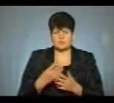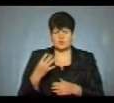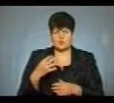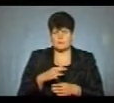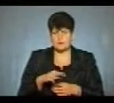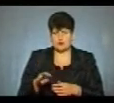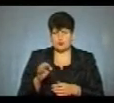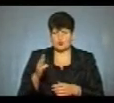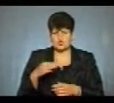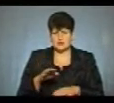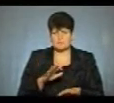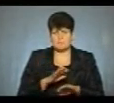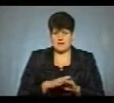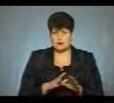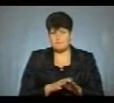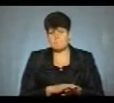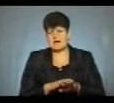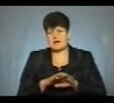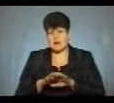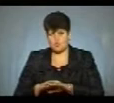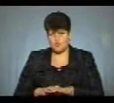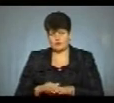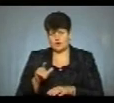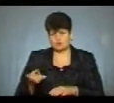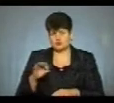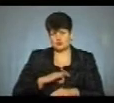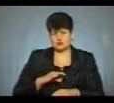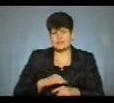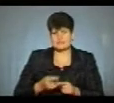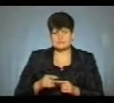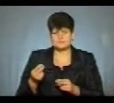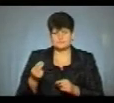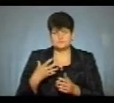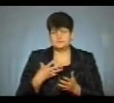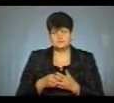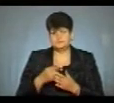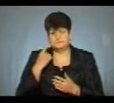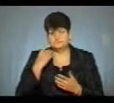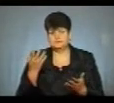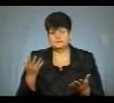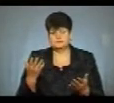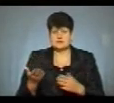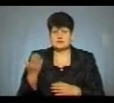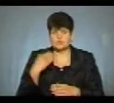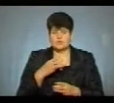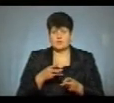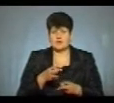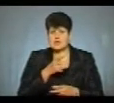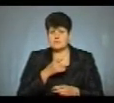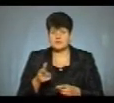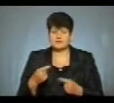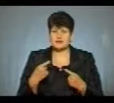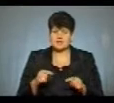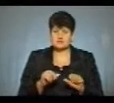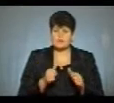мільйонів Ощадбанком перераховані для і люди скористалися цими коштами на власний розсуд за минулий опалювальний період. Інша